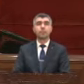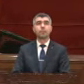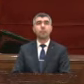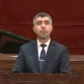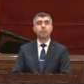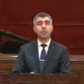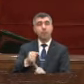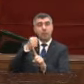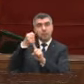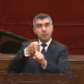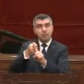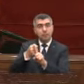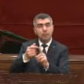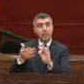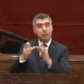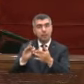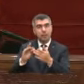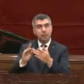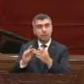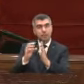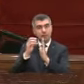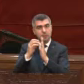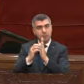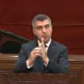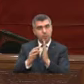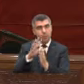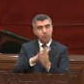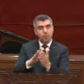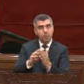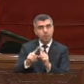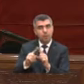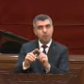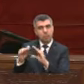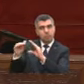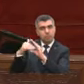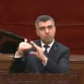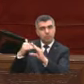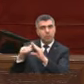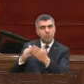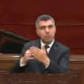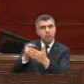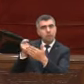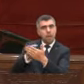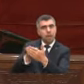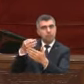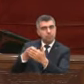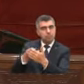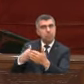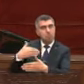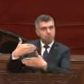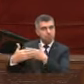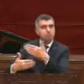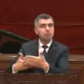اشتغلنا على اساس ان بالموقع ديالنا ان تكون عندنا اليه باش نستقبلوا الاستفسارات والشكايات ديالهم. بعد ذلك